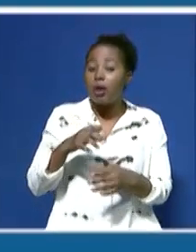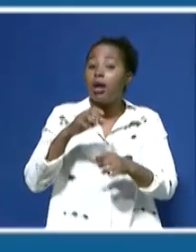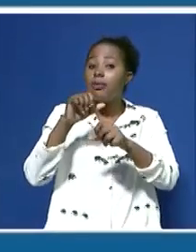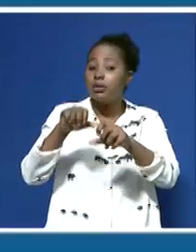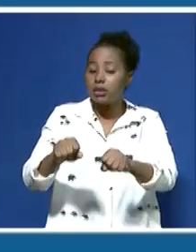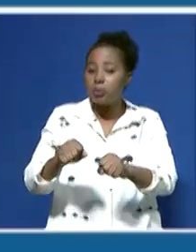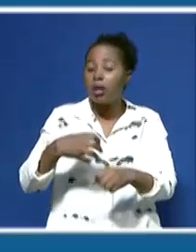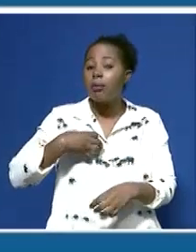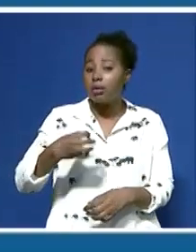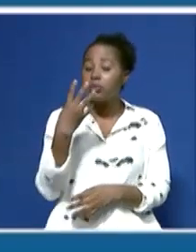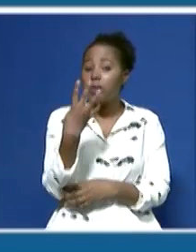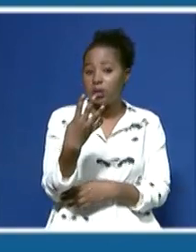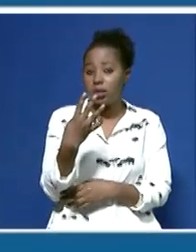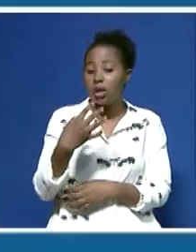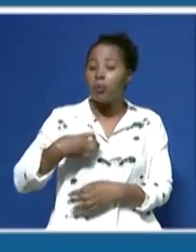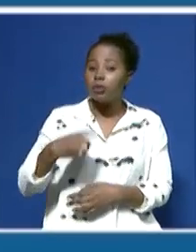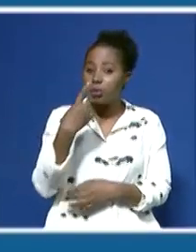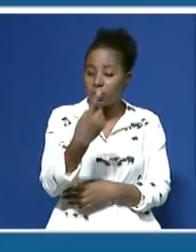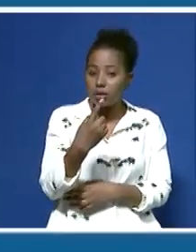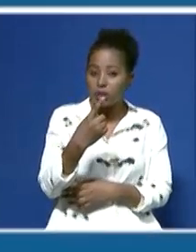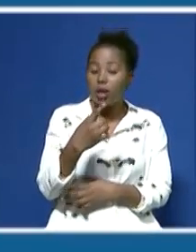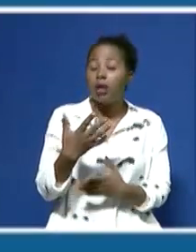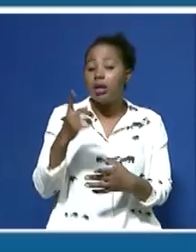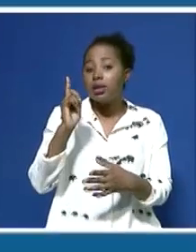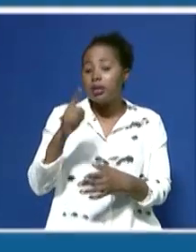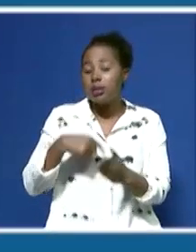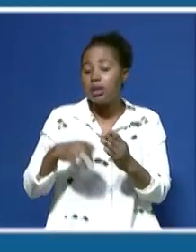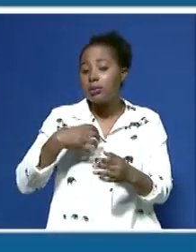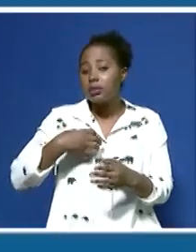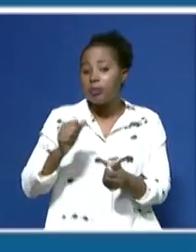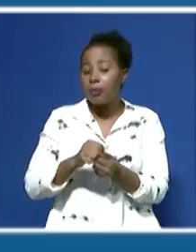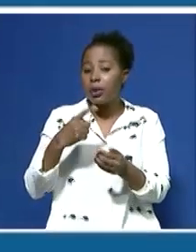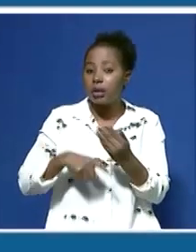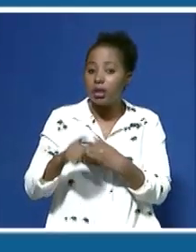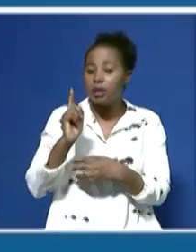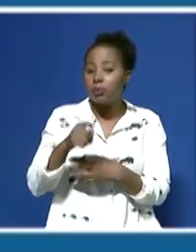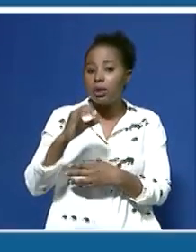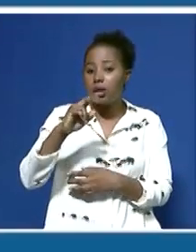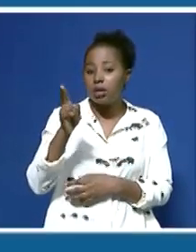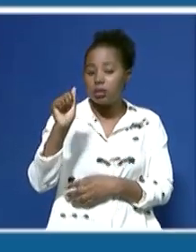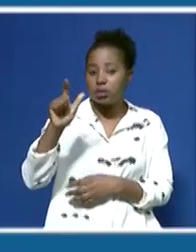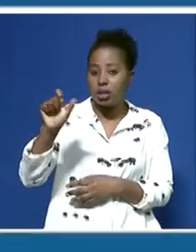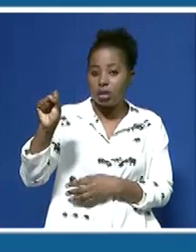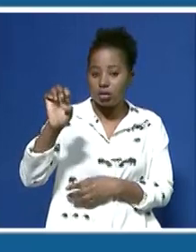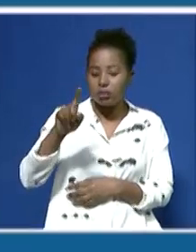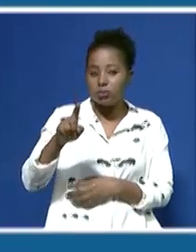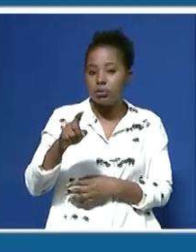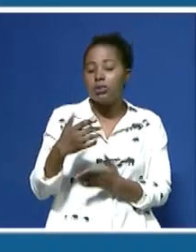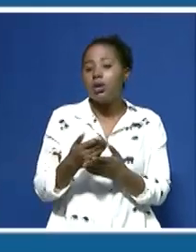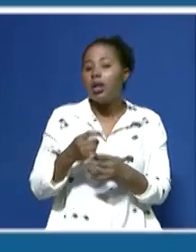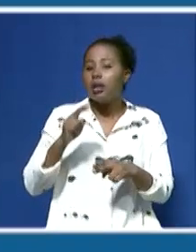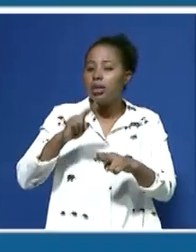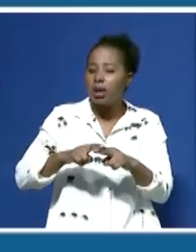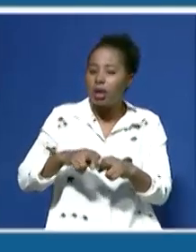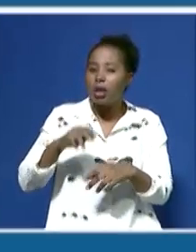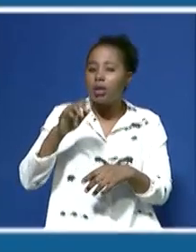imeshikiliwa na mawaziri wanne. Waziri wa kwanza kushika wadhifa huo ndani ya wizara ya mambo ya ndani alikuwa Charles Kitanga, ambaye alihudumu kwa kipindi